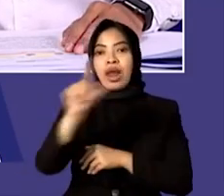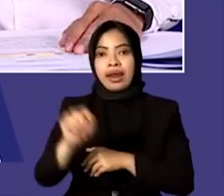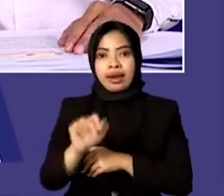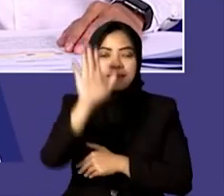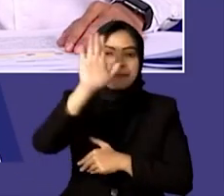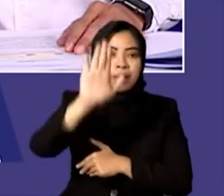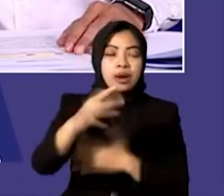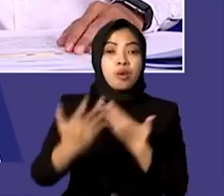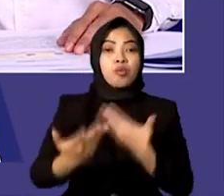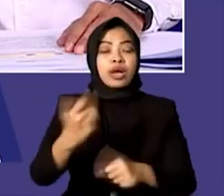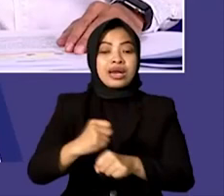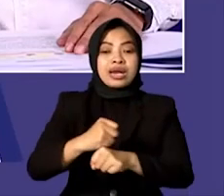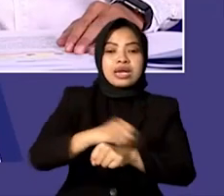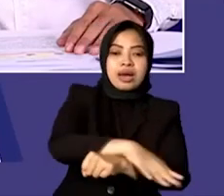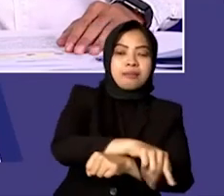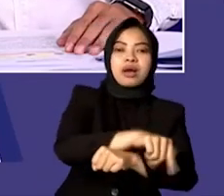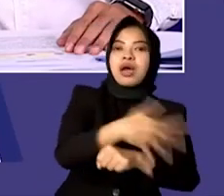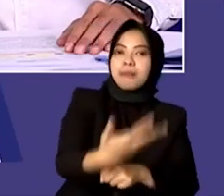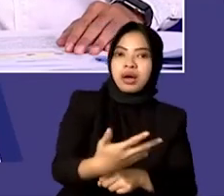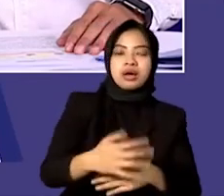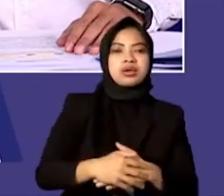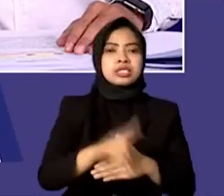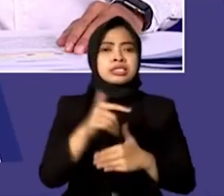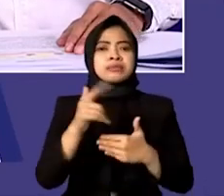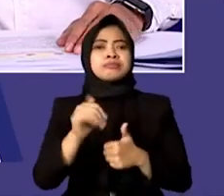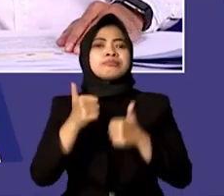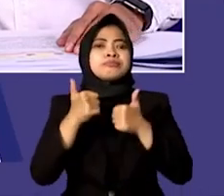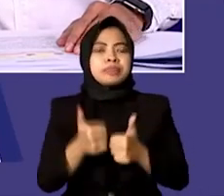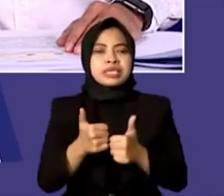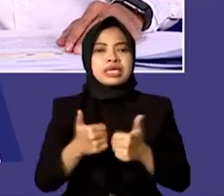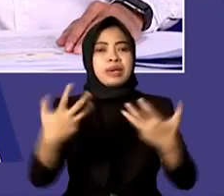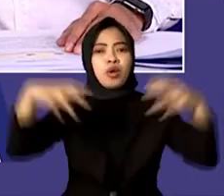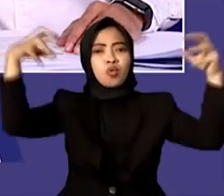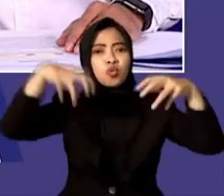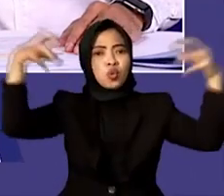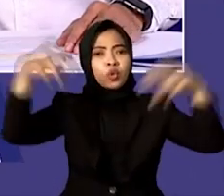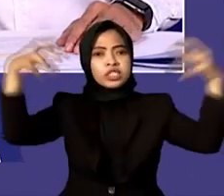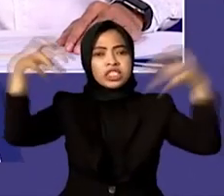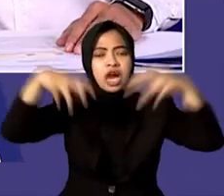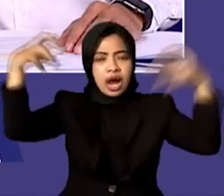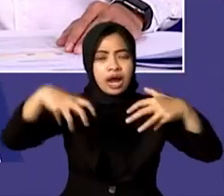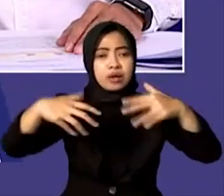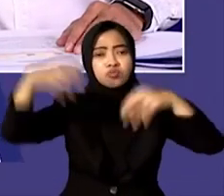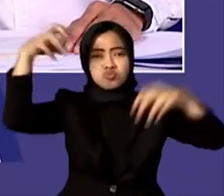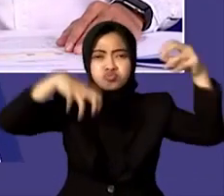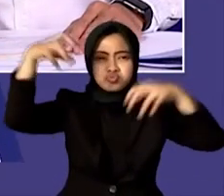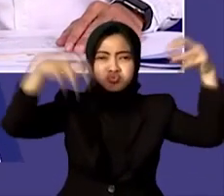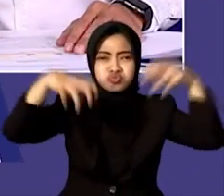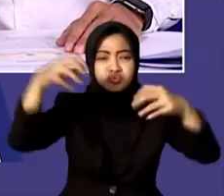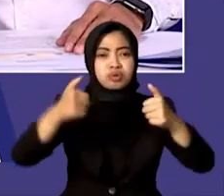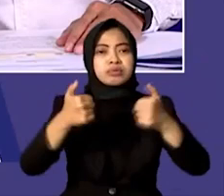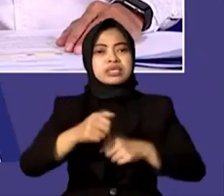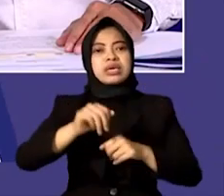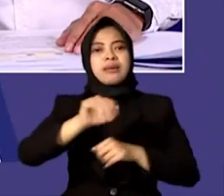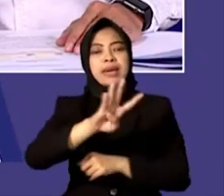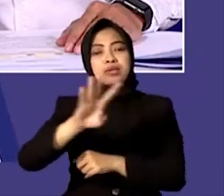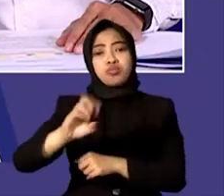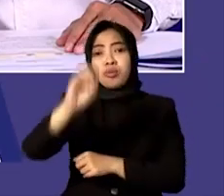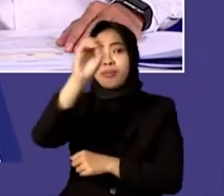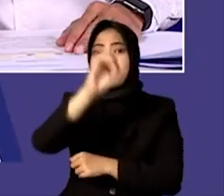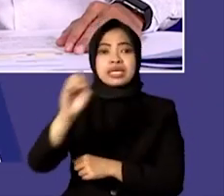ini akan berdampak pada peningkatan intensitas hujan sampai dengan sebesar